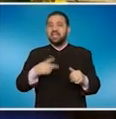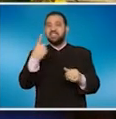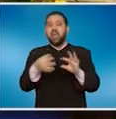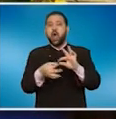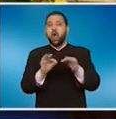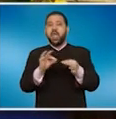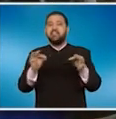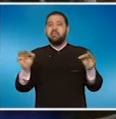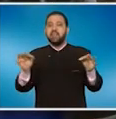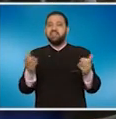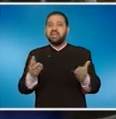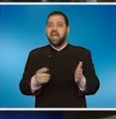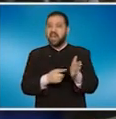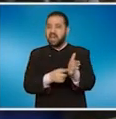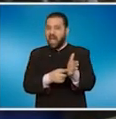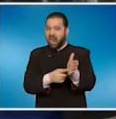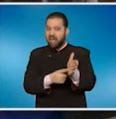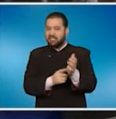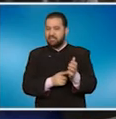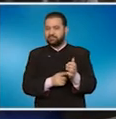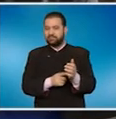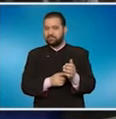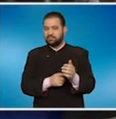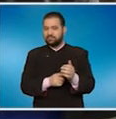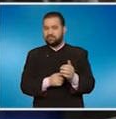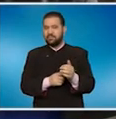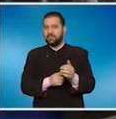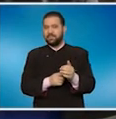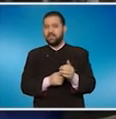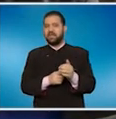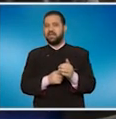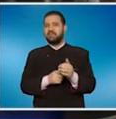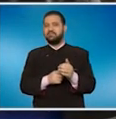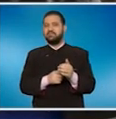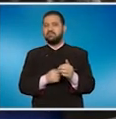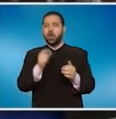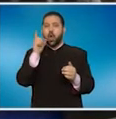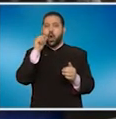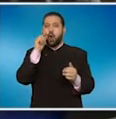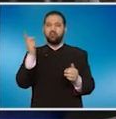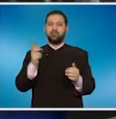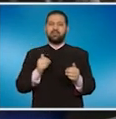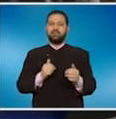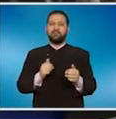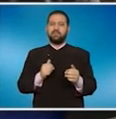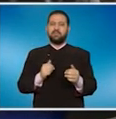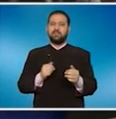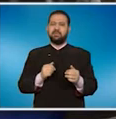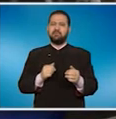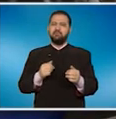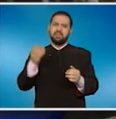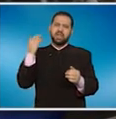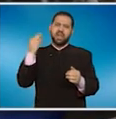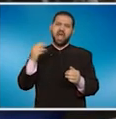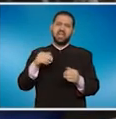fapt, care este foarte des folosită în Vechiul Testament, basar udam, trup și sânge. Această expresie arată omul.